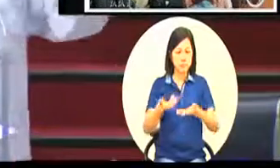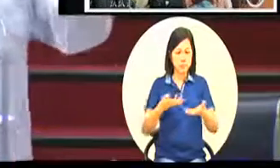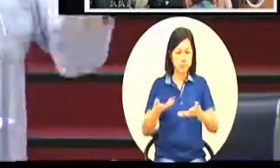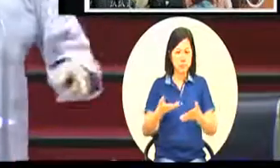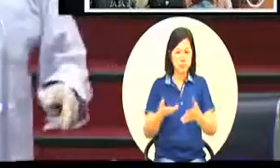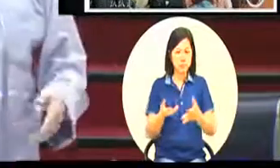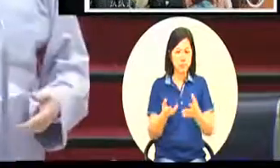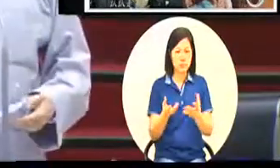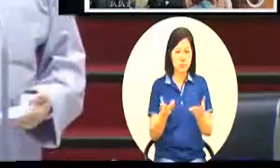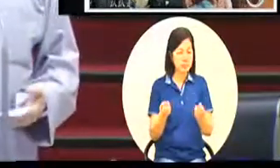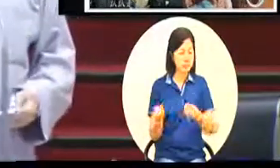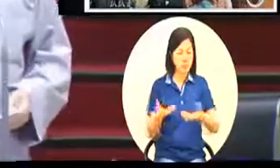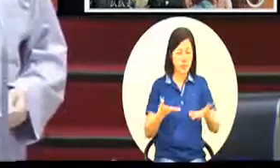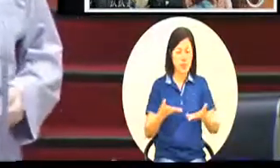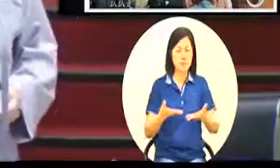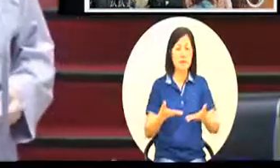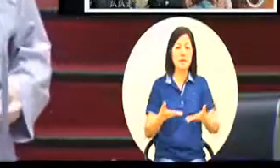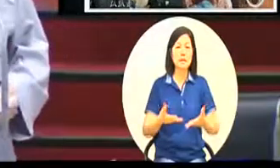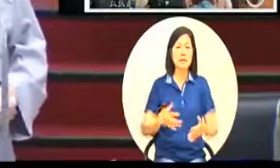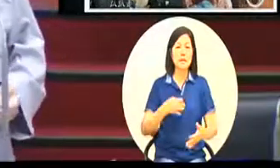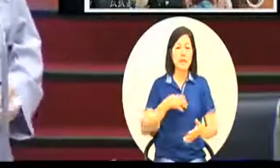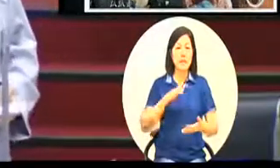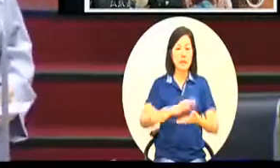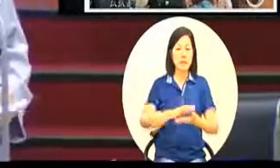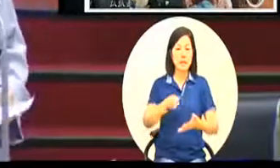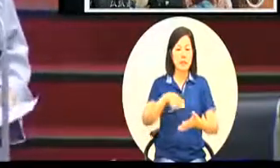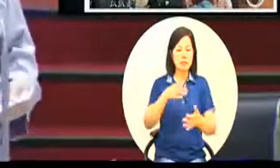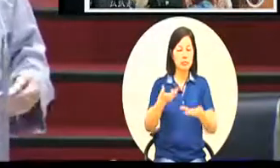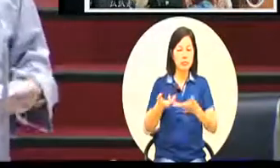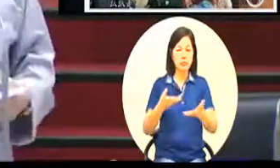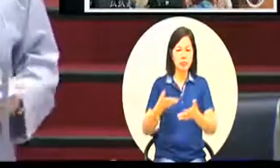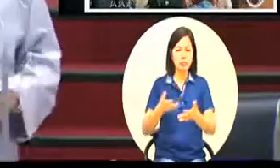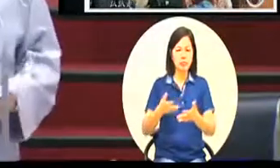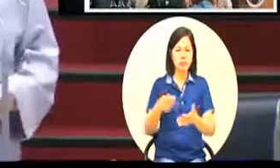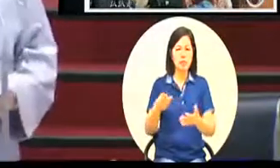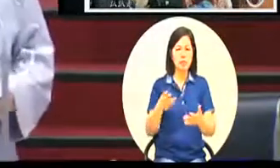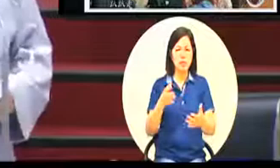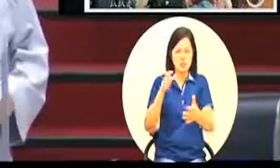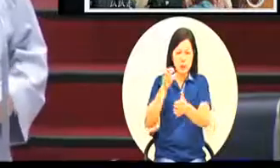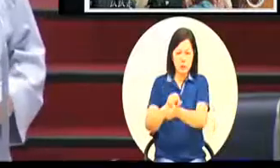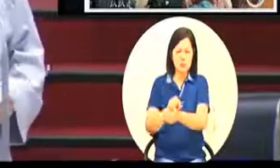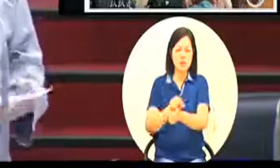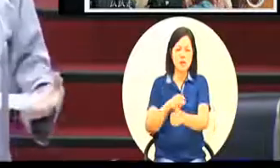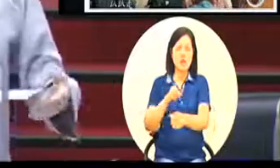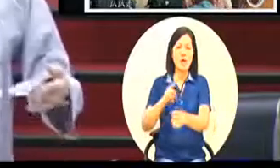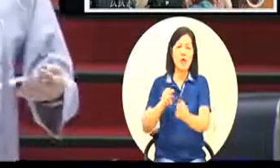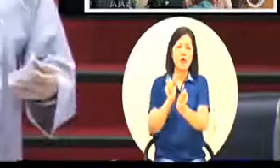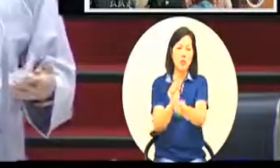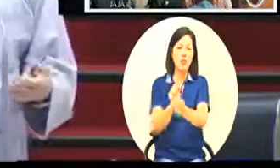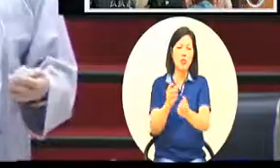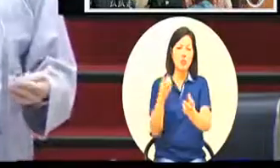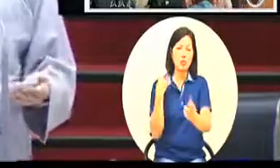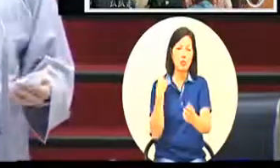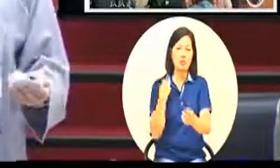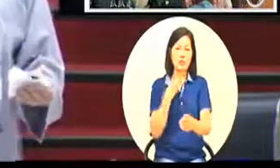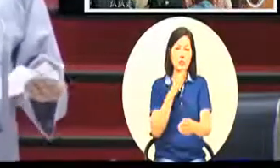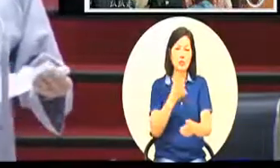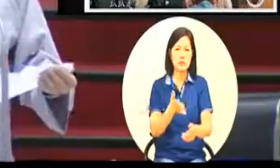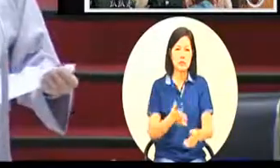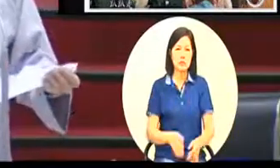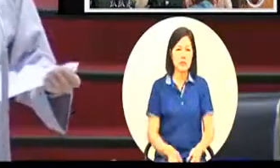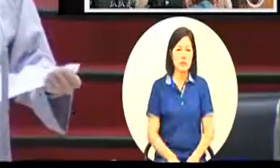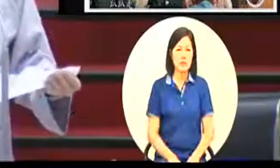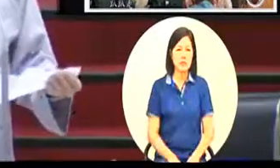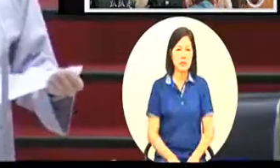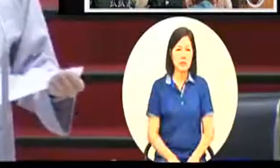总甲缩甲拔开，好好无倒来做提款机啦，消费费咧无咧甲扣嘛靠票，这点